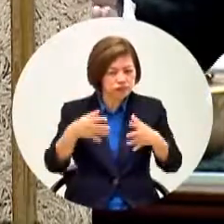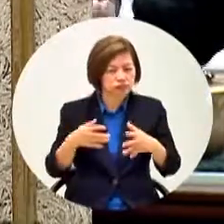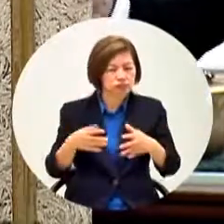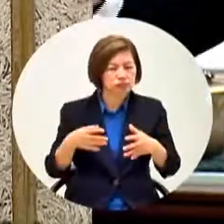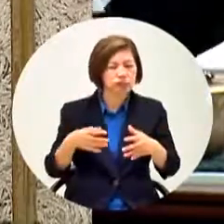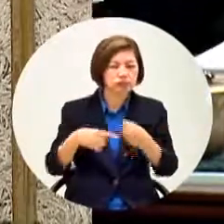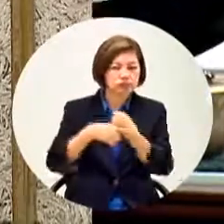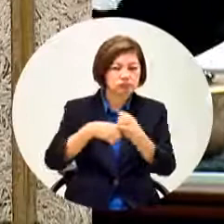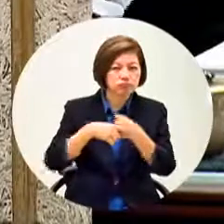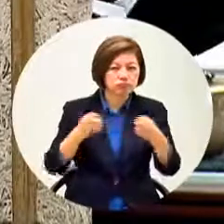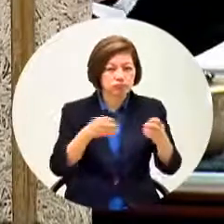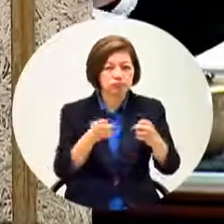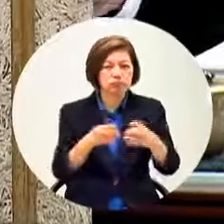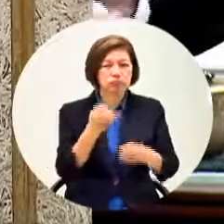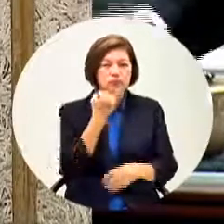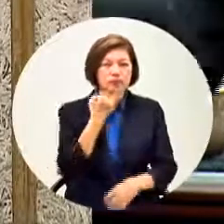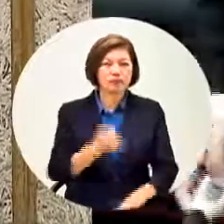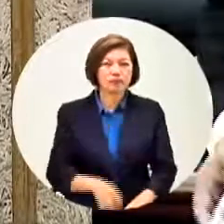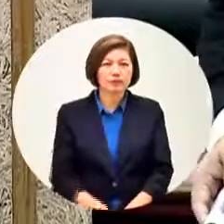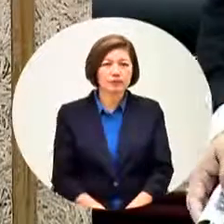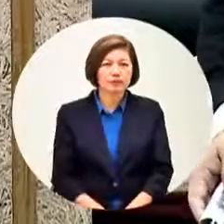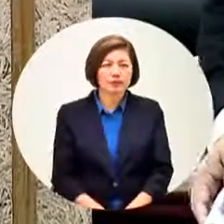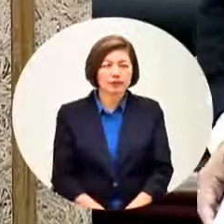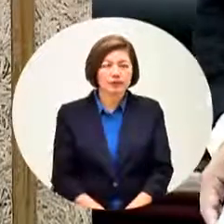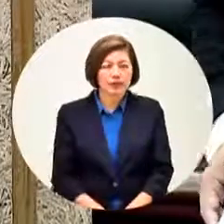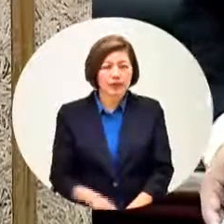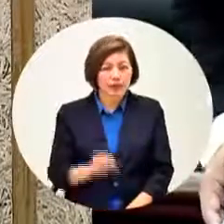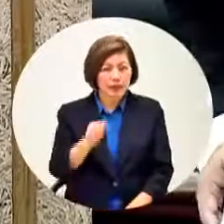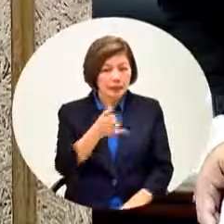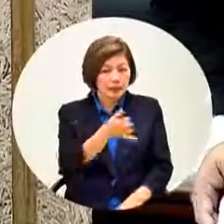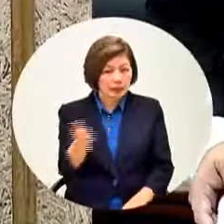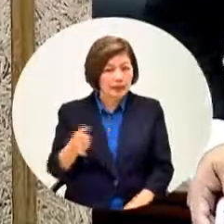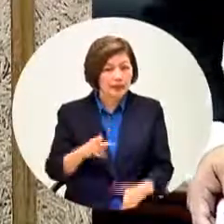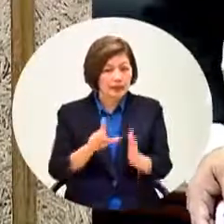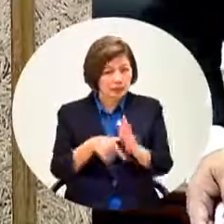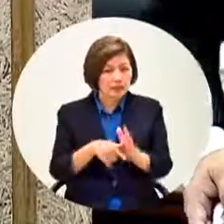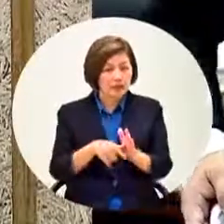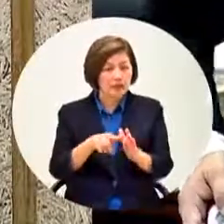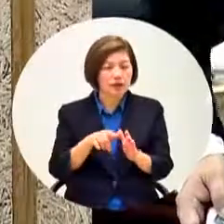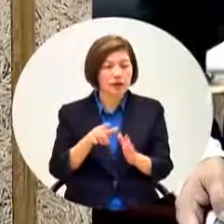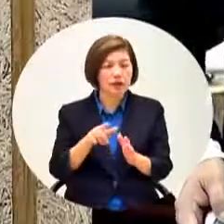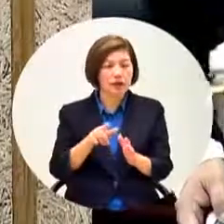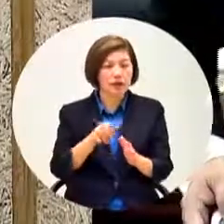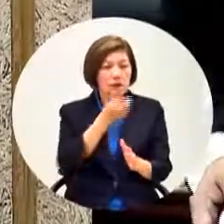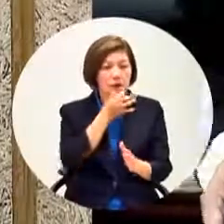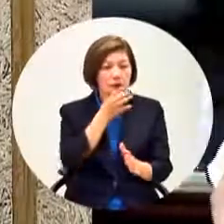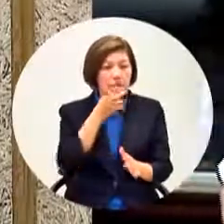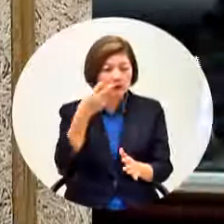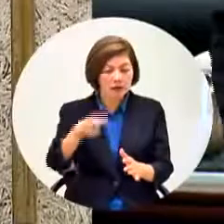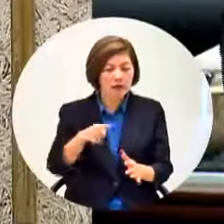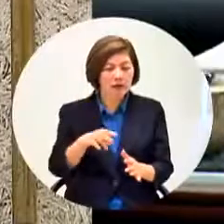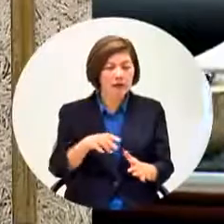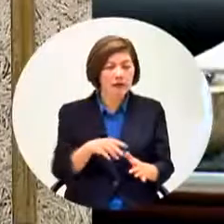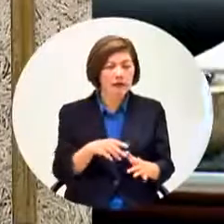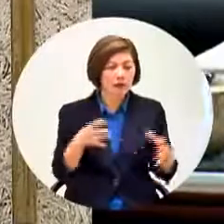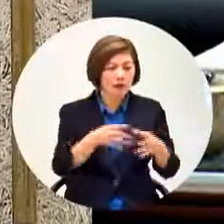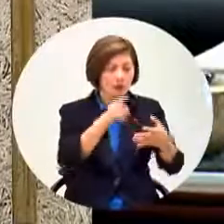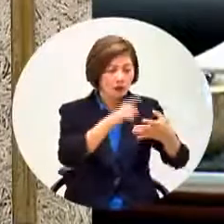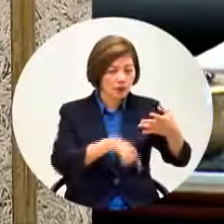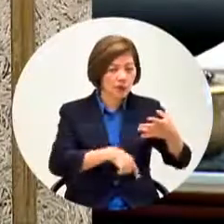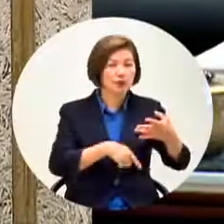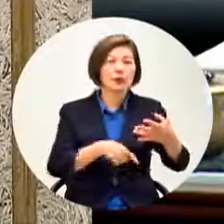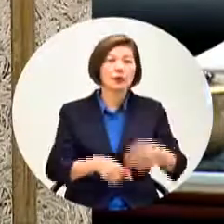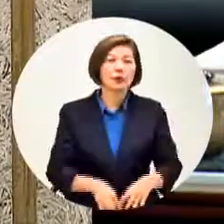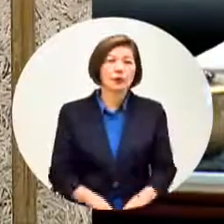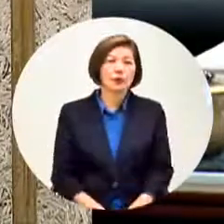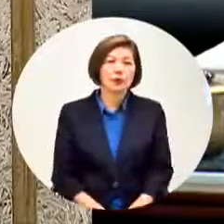尼无。 我甲拜议员个时间啊。去咧带阮即卖诶，阮会甲阮诶同事啦吼，啊，搁其实